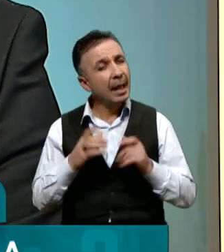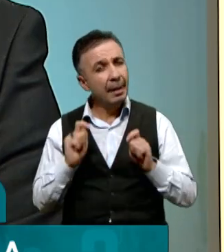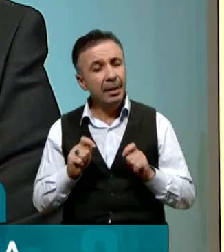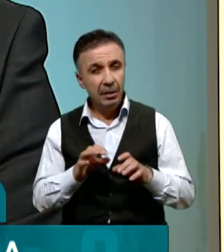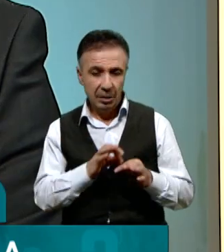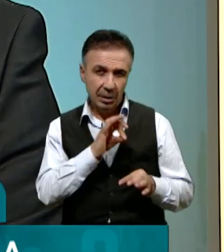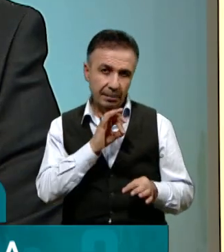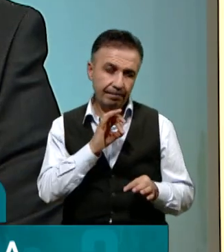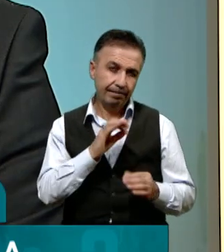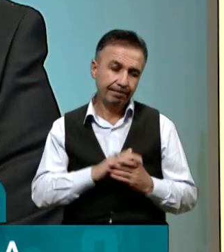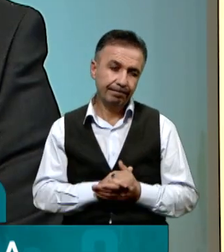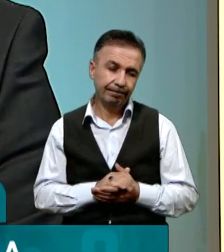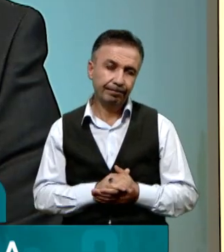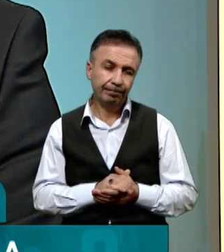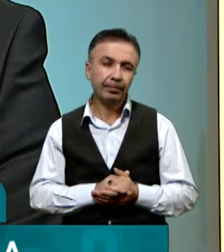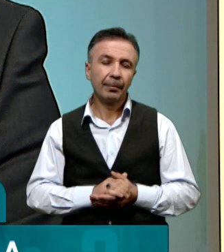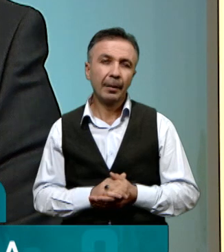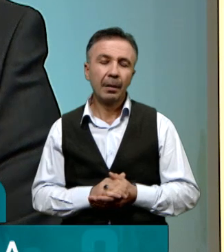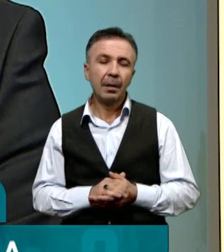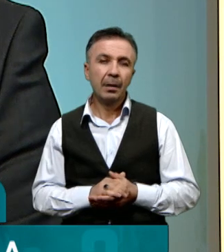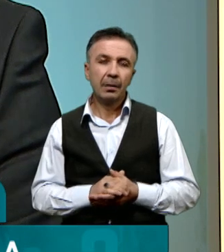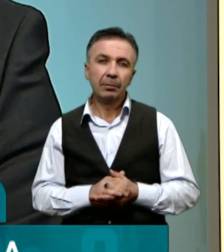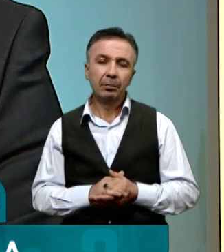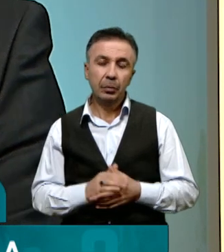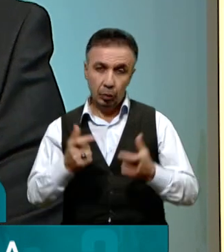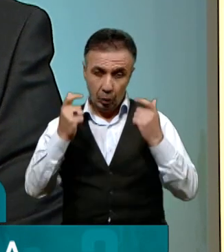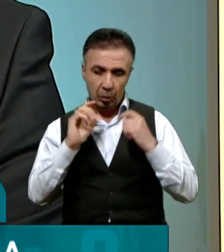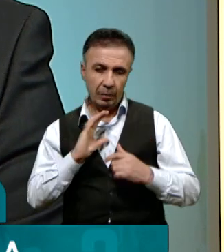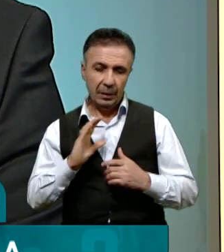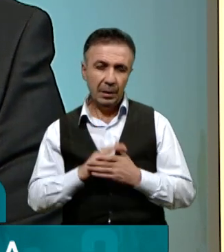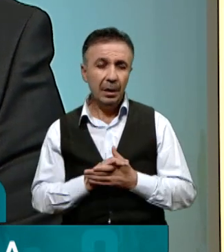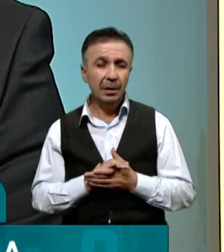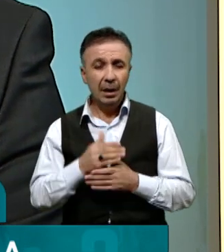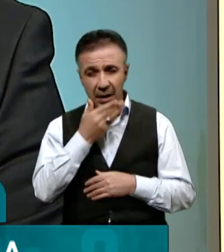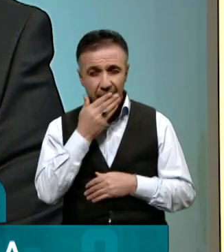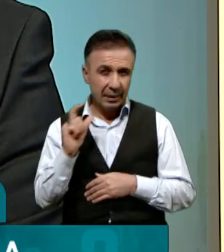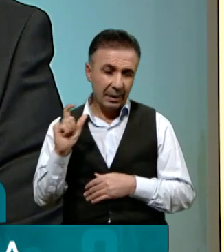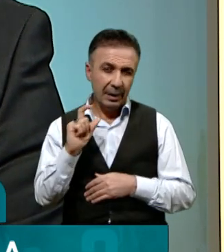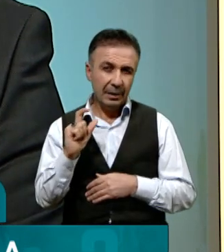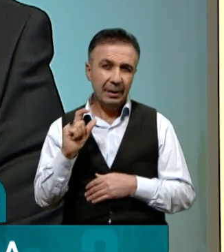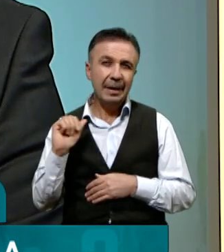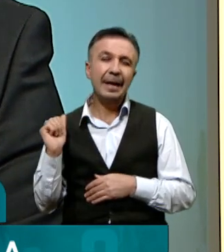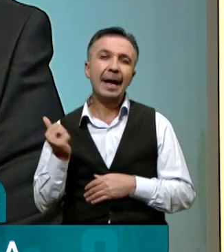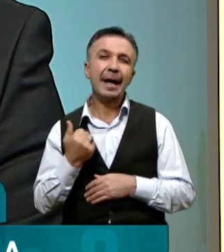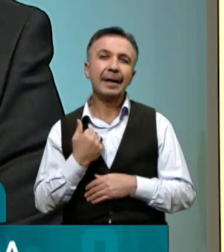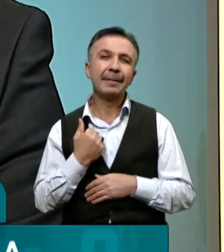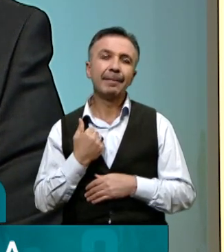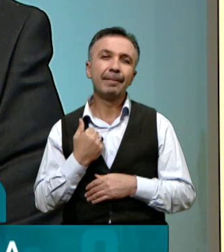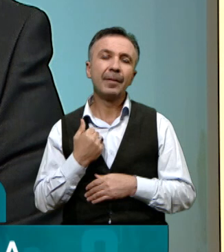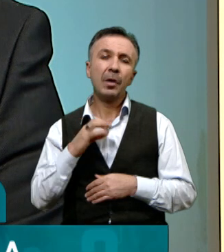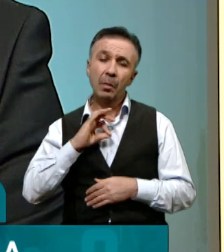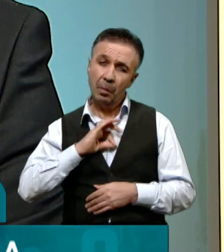Kişiyi artık vebal altına sokar. Hatta Ramazan'ın da o kutsiyetine, o